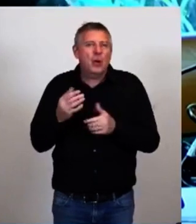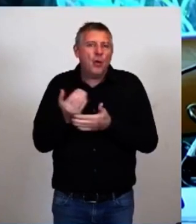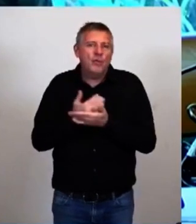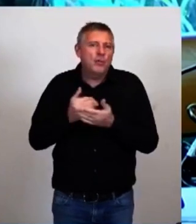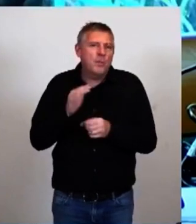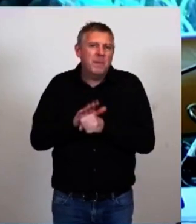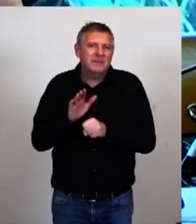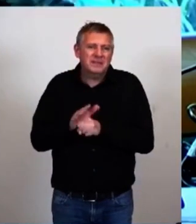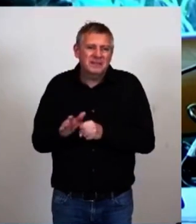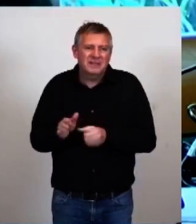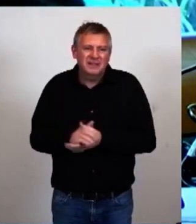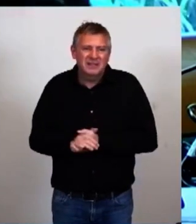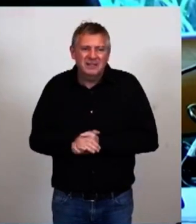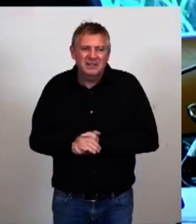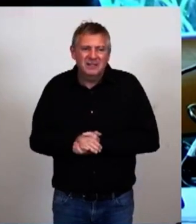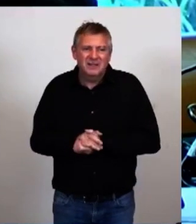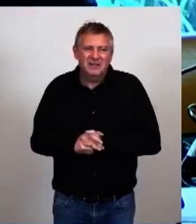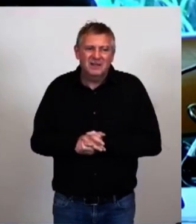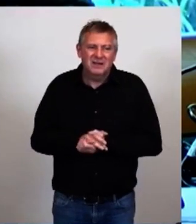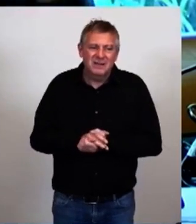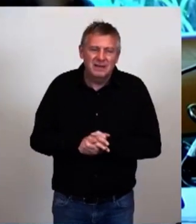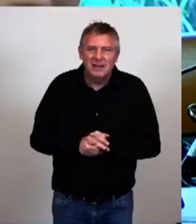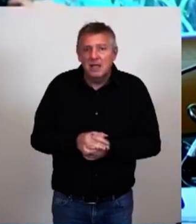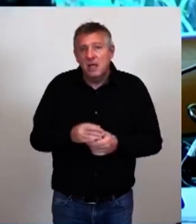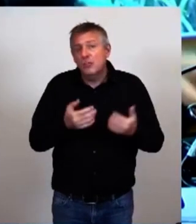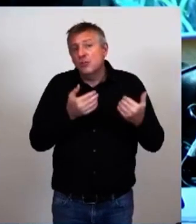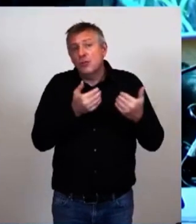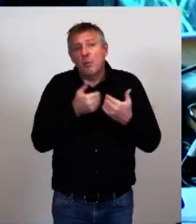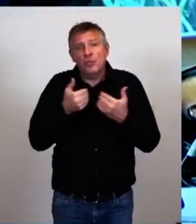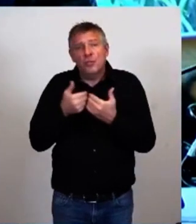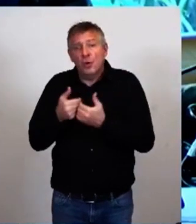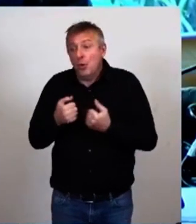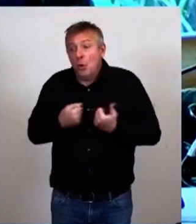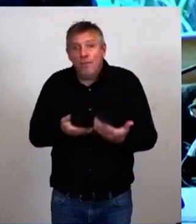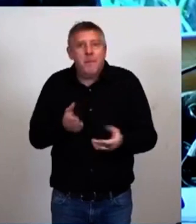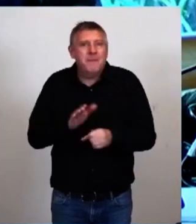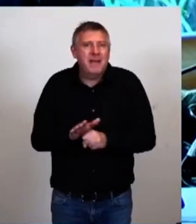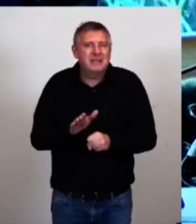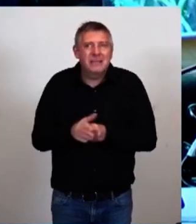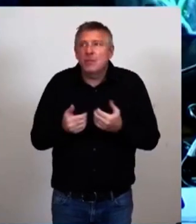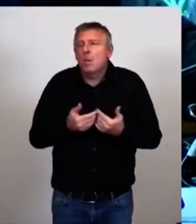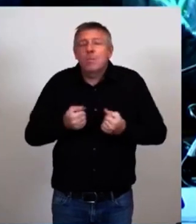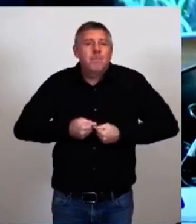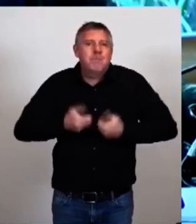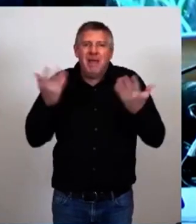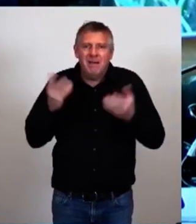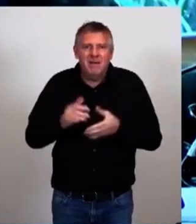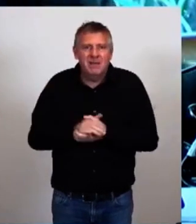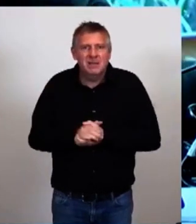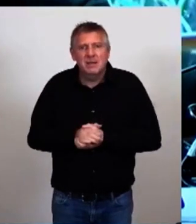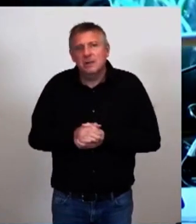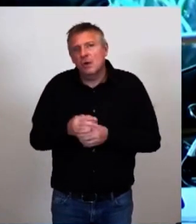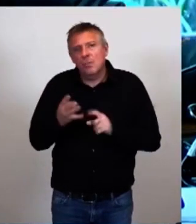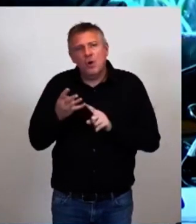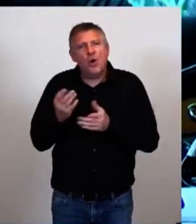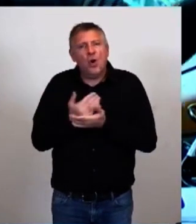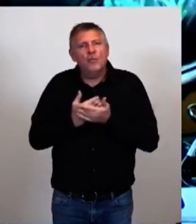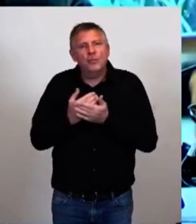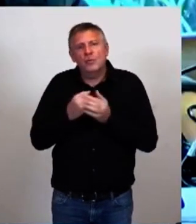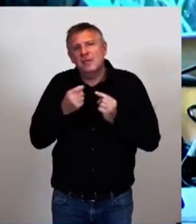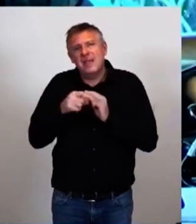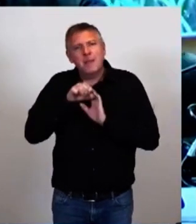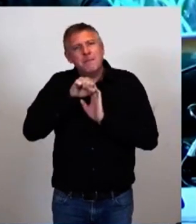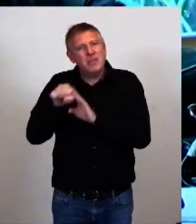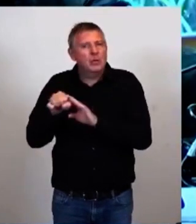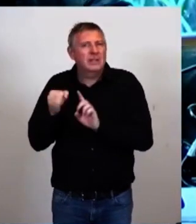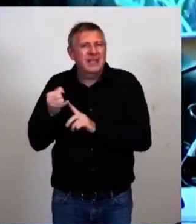demande excède toujours largement l'offre, nous sommes et demeurerons très attentifs à ce que ce critère revenu ne devienne pas le critère